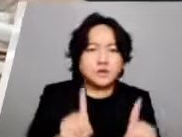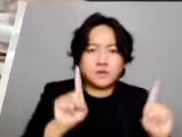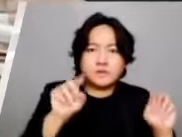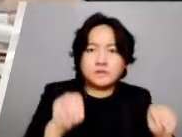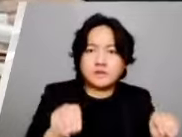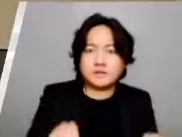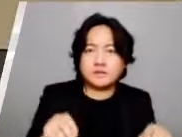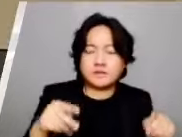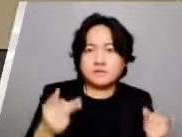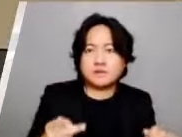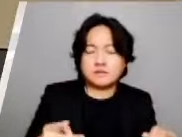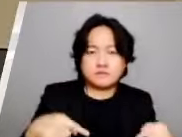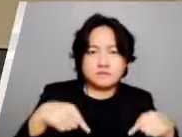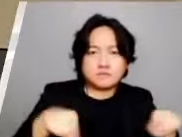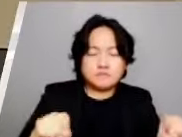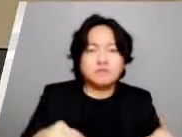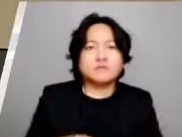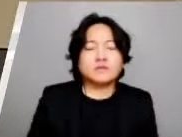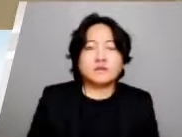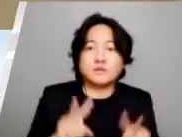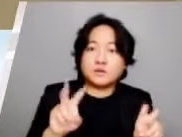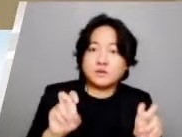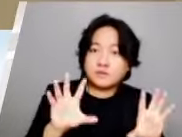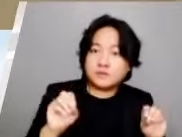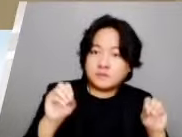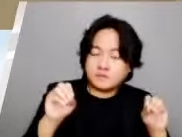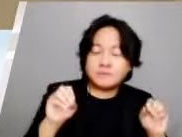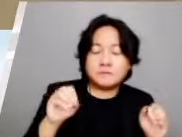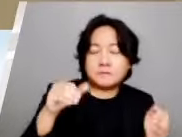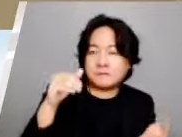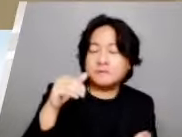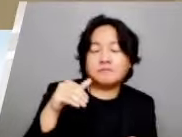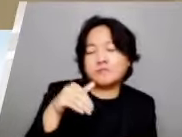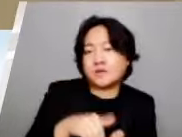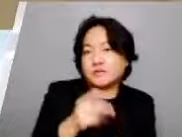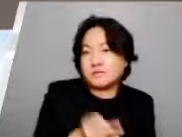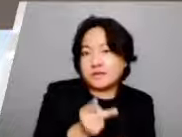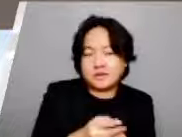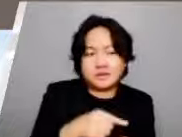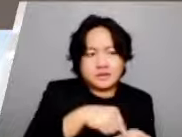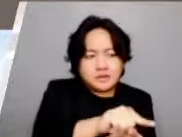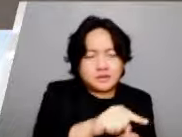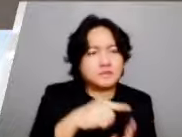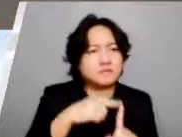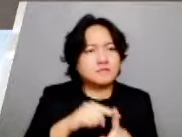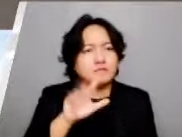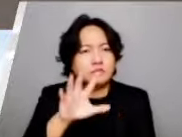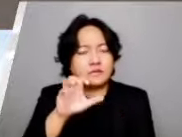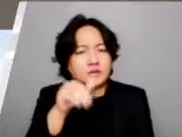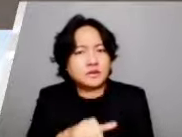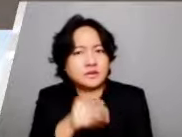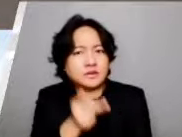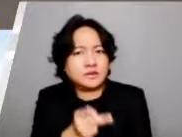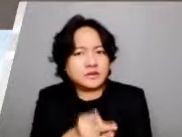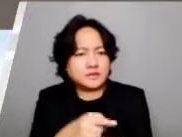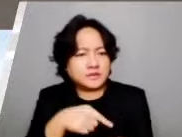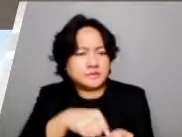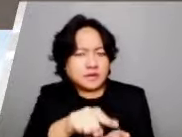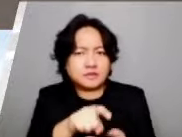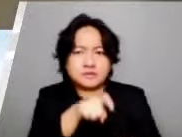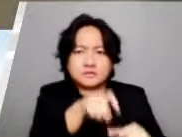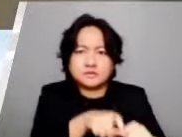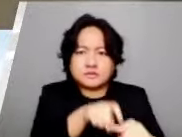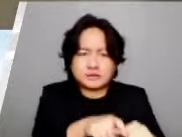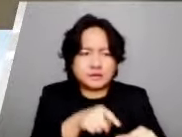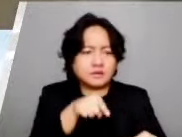at 500,000 pesos kada isa. Ang pinampondo riyan ay bahagi ng 125 million peso confidential fund